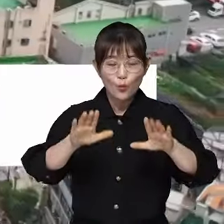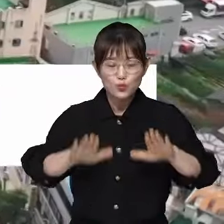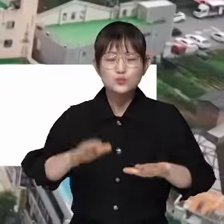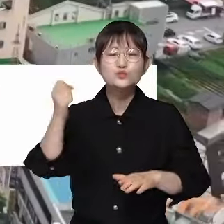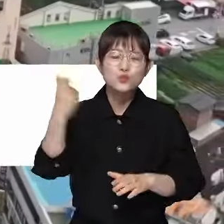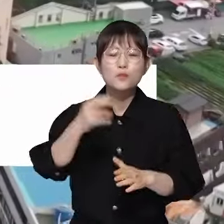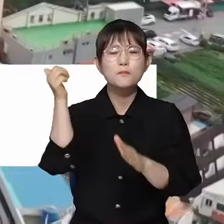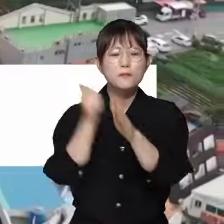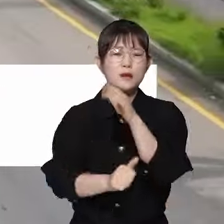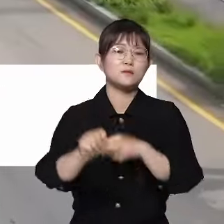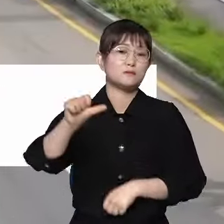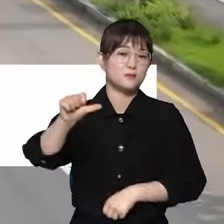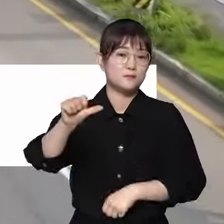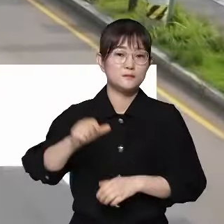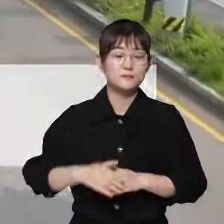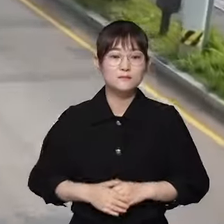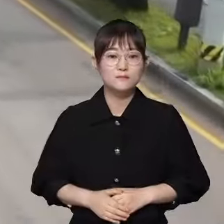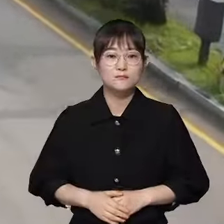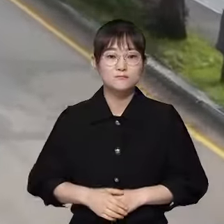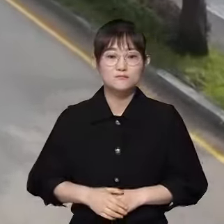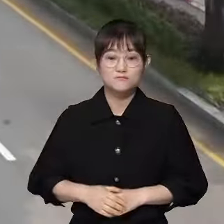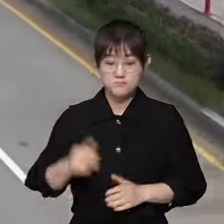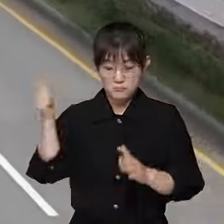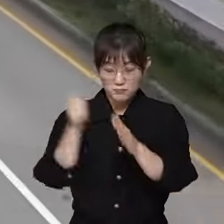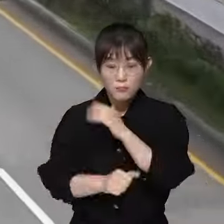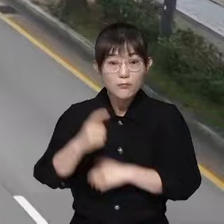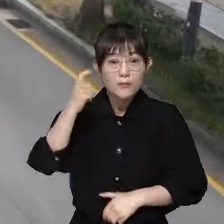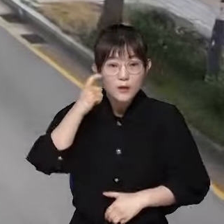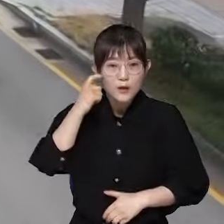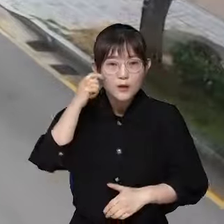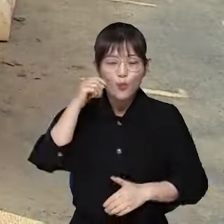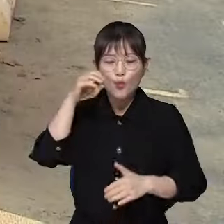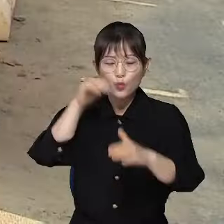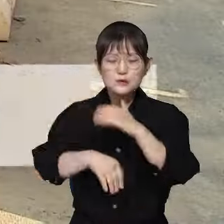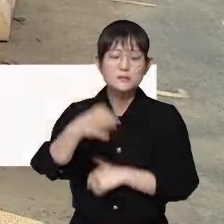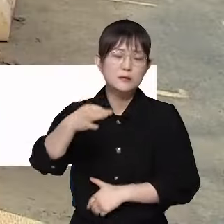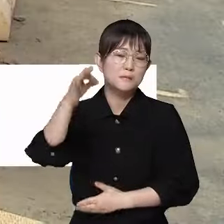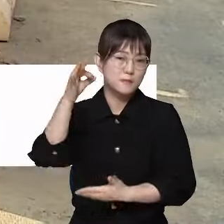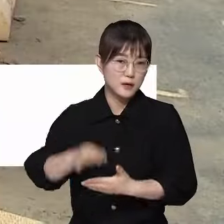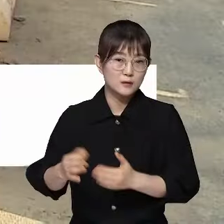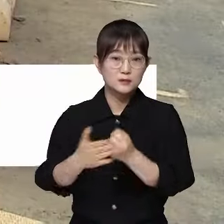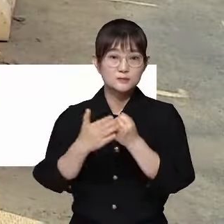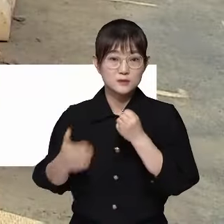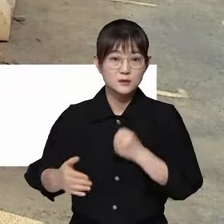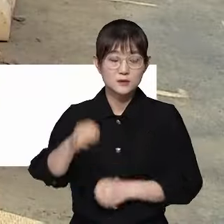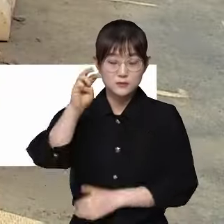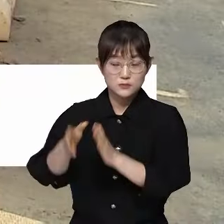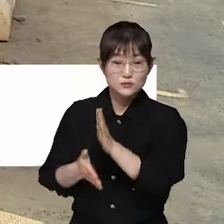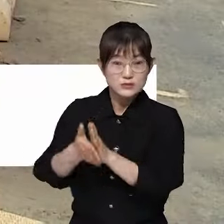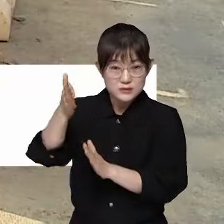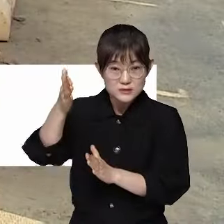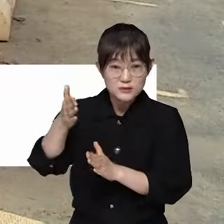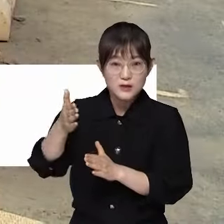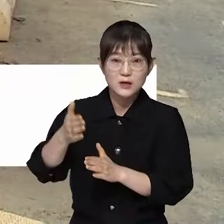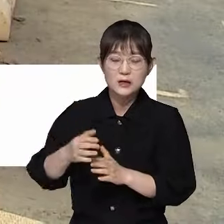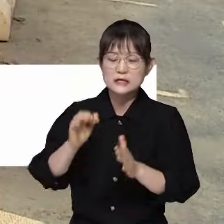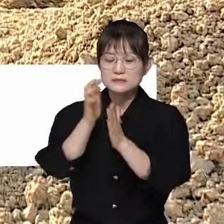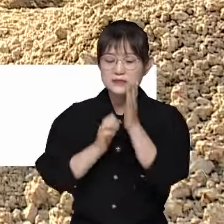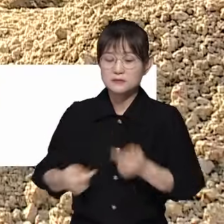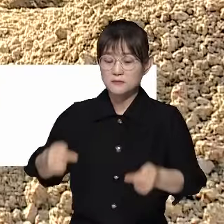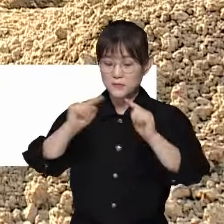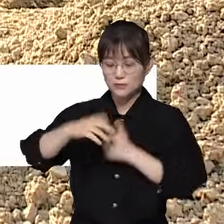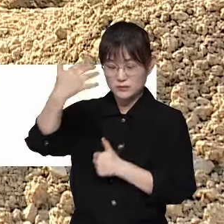또다시 유찰됐습니다. 가장 큰 이유는 낮은 공사비입니다. 광주시의 입찰 참여 요청을 받은 다른